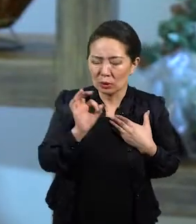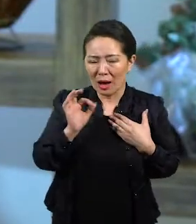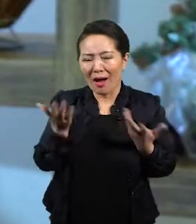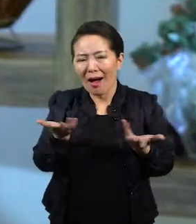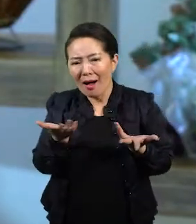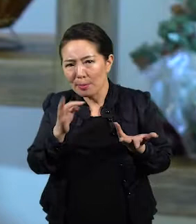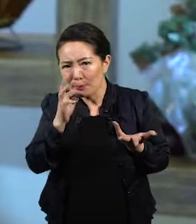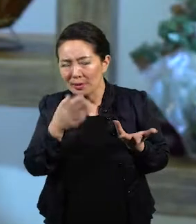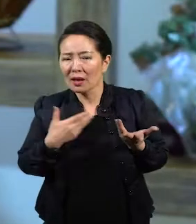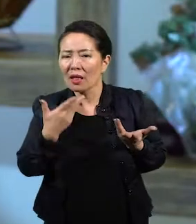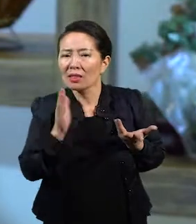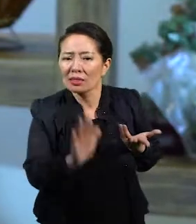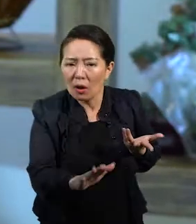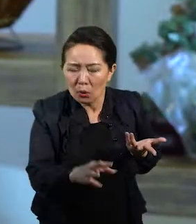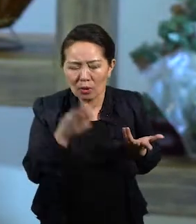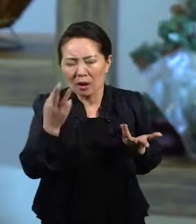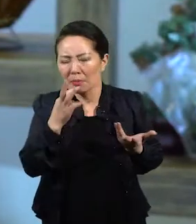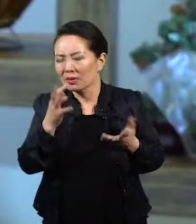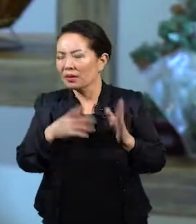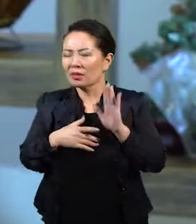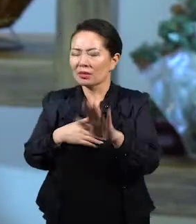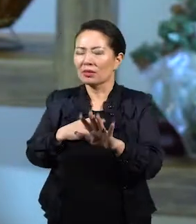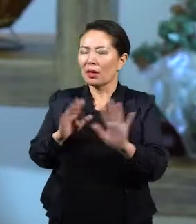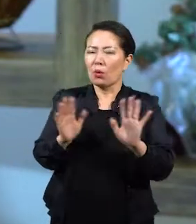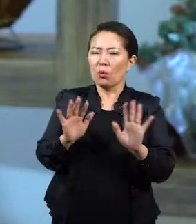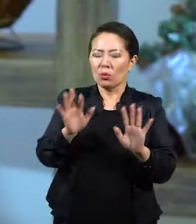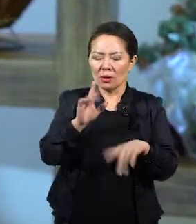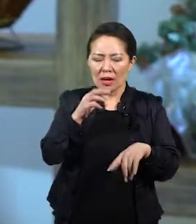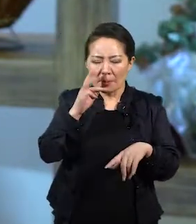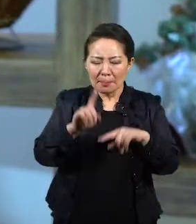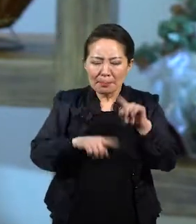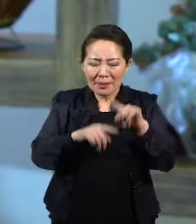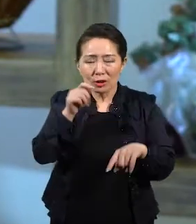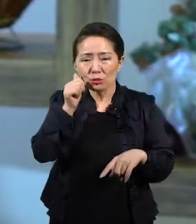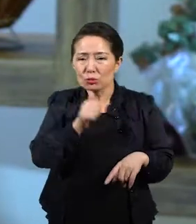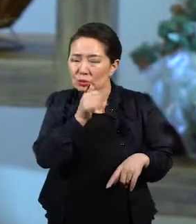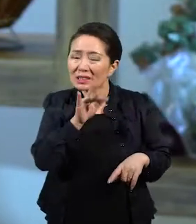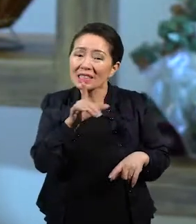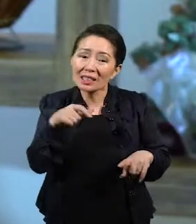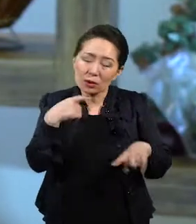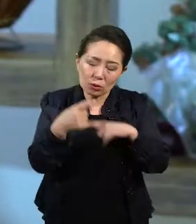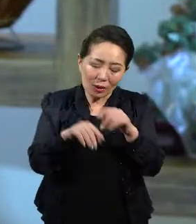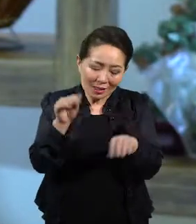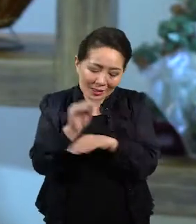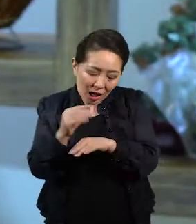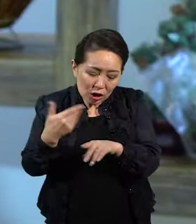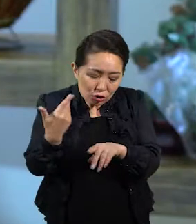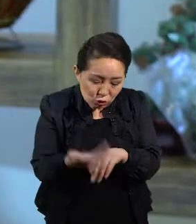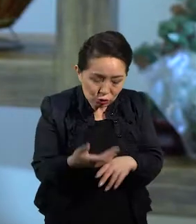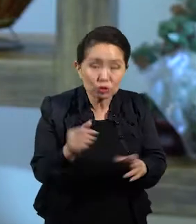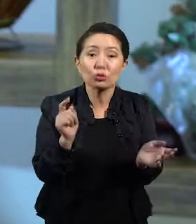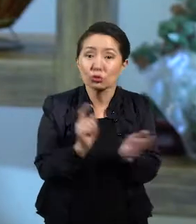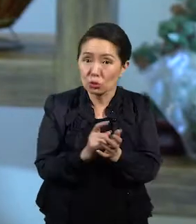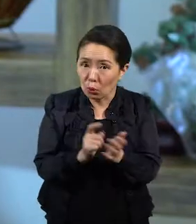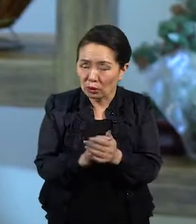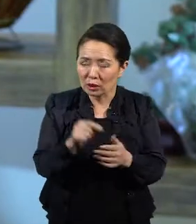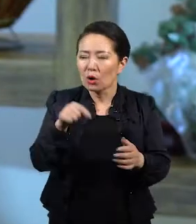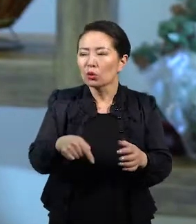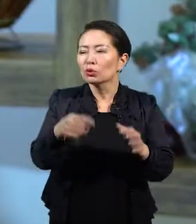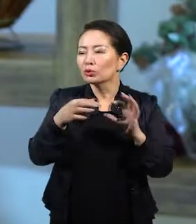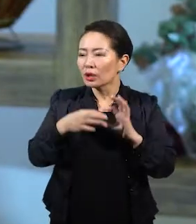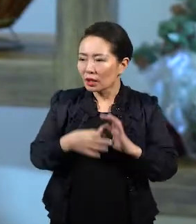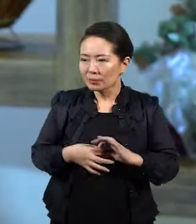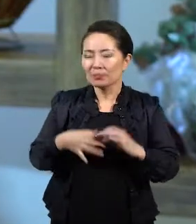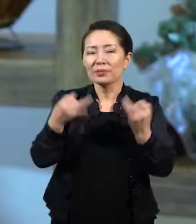одоо бусдад тавих уу, ямар мэдээлэл одоо нууцлах ёстой вэ гэдэг тал дээр хүртэл заах нь маш чухал юм аа. Үүний хажуугаар